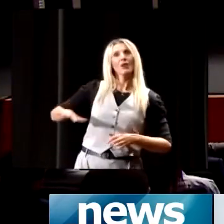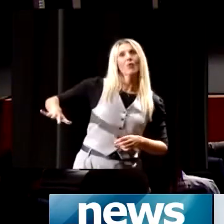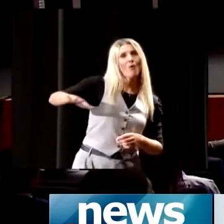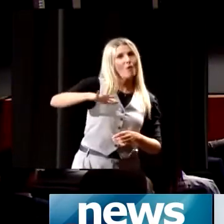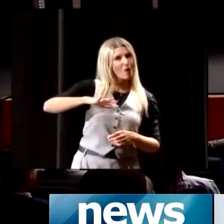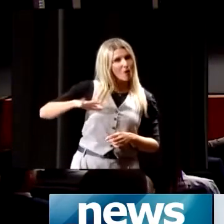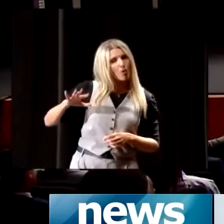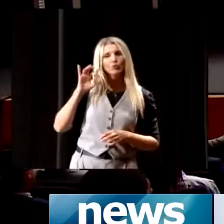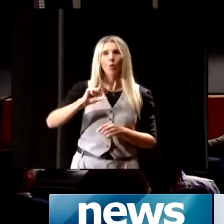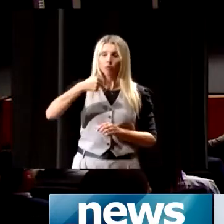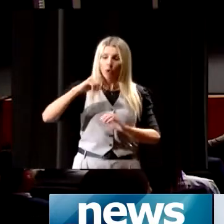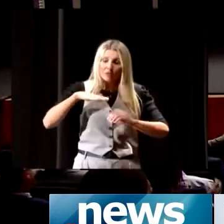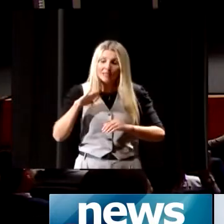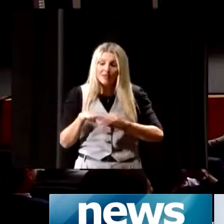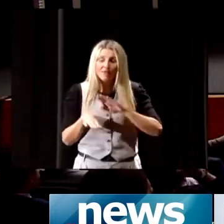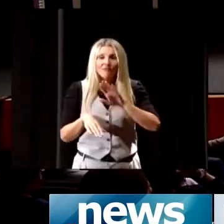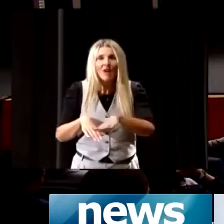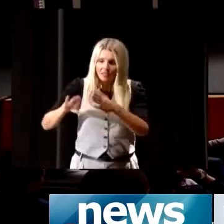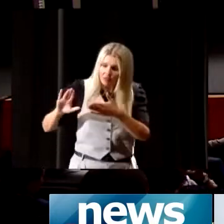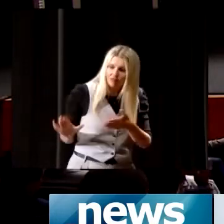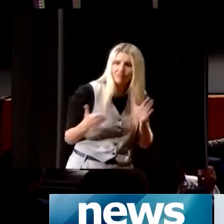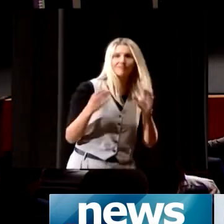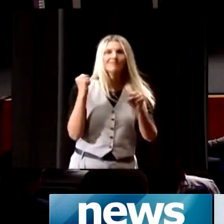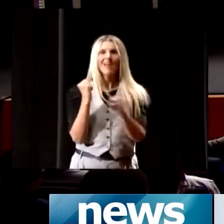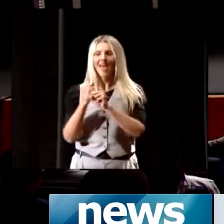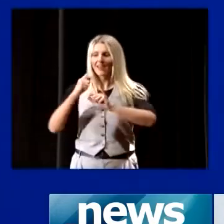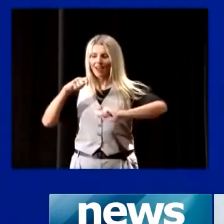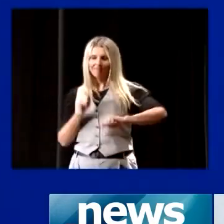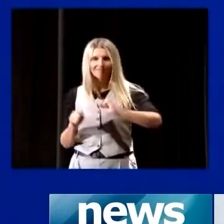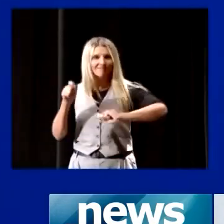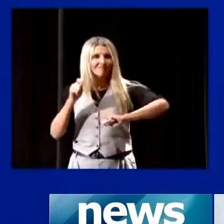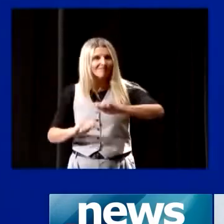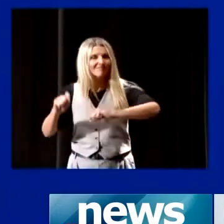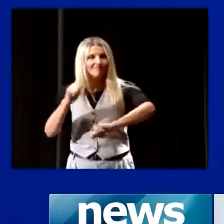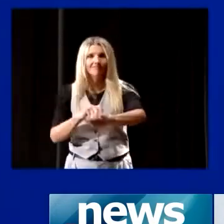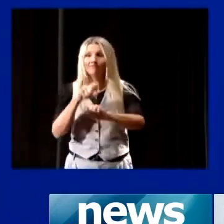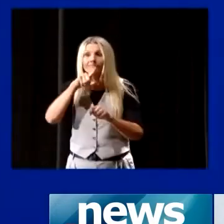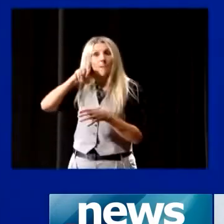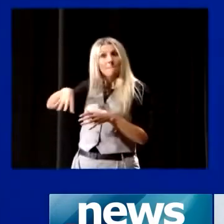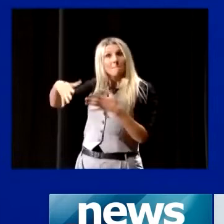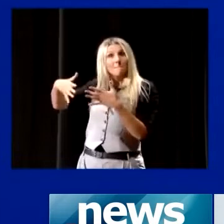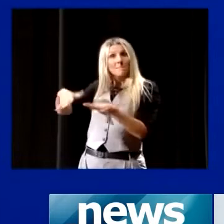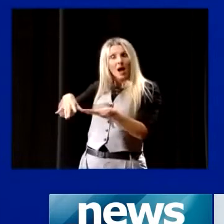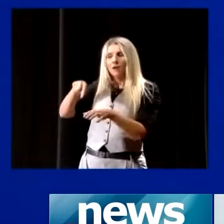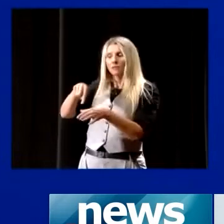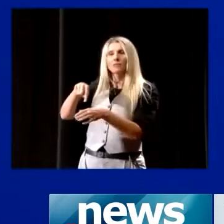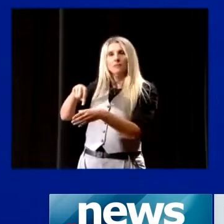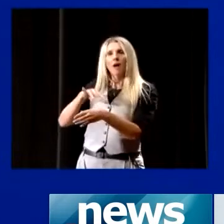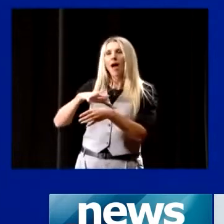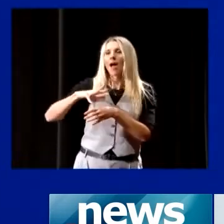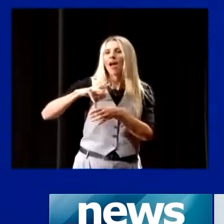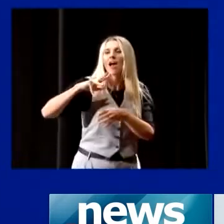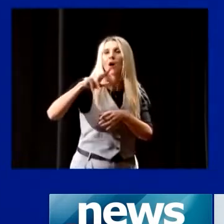η πρώτη φάση των έργων, και έχουμε απόλυτη υποχρέωση αυτά τα χρήματα να χρησιμοποιηθούν μέχρι το